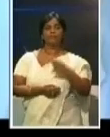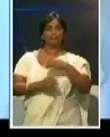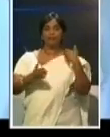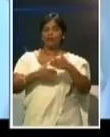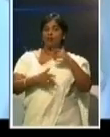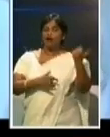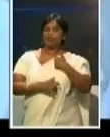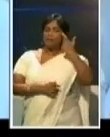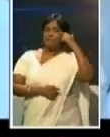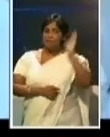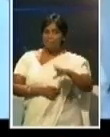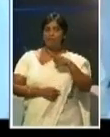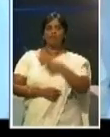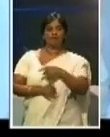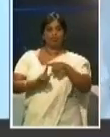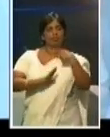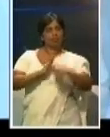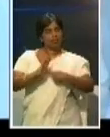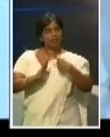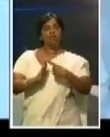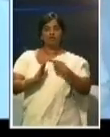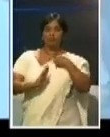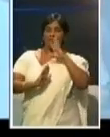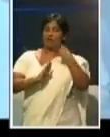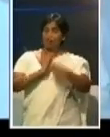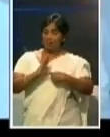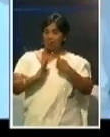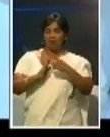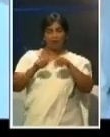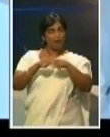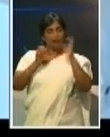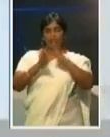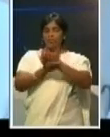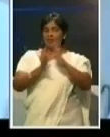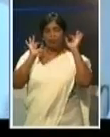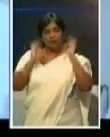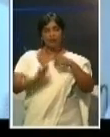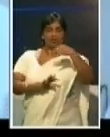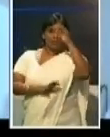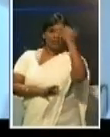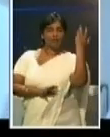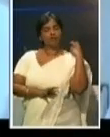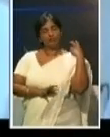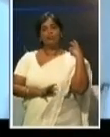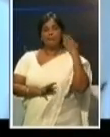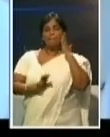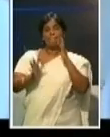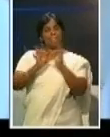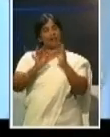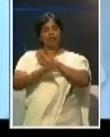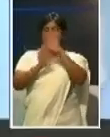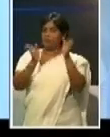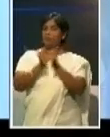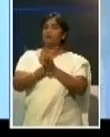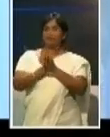විට අලුත් බලාපොරොත්තුවක් ඇති වෙලා තිබෙනවා. මේ රට අපේ මාතෘභූමිය කඩන්න නැතුව බෙදන්න සිංහල දෙමළ මුස්ලිම් බර්ග සියලු ජන